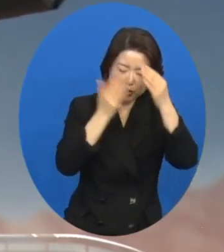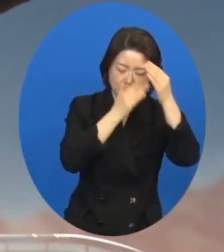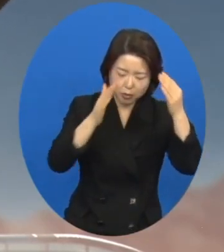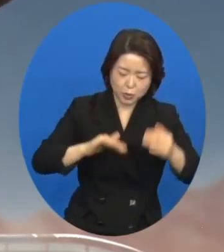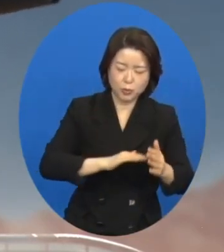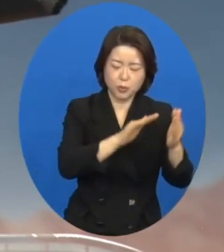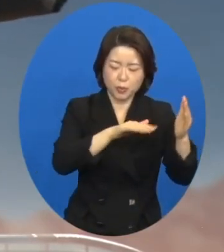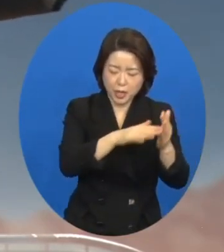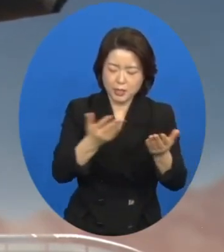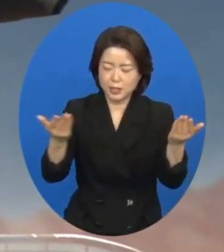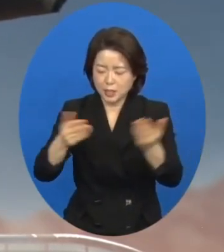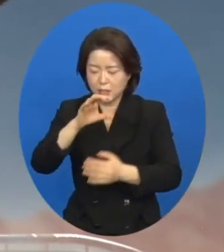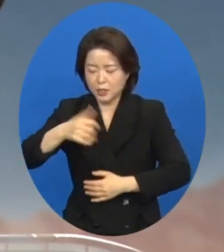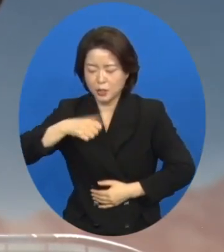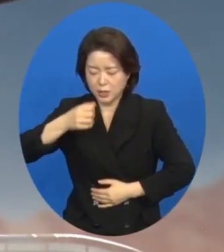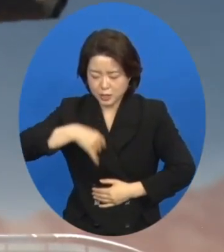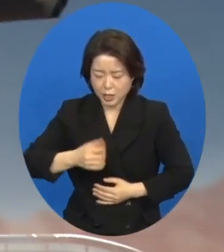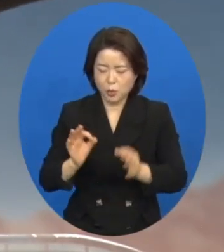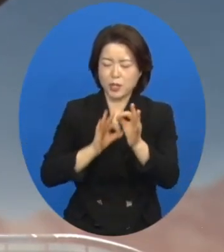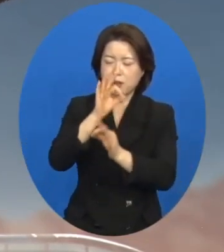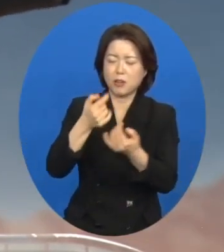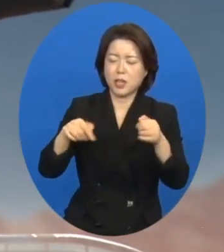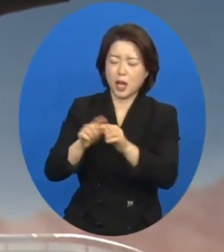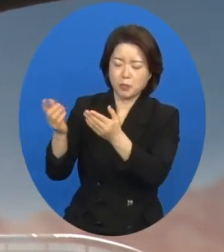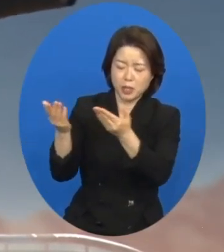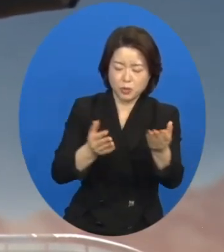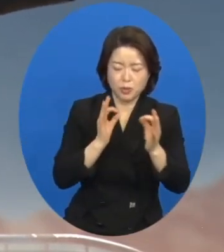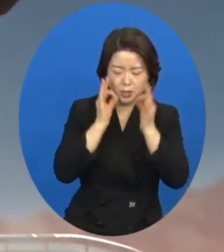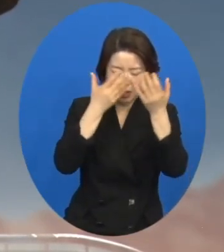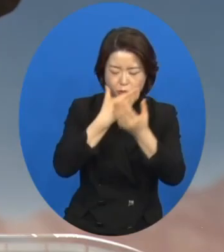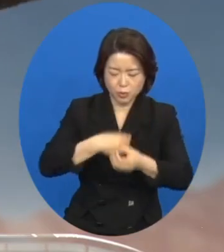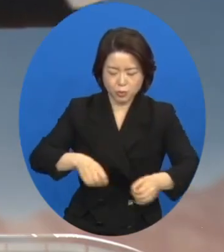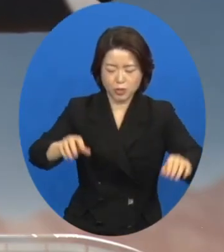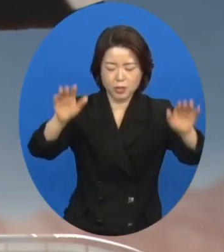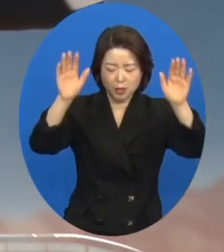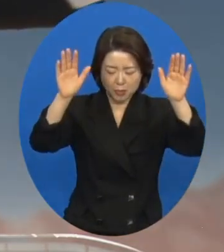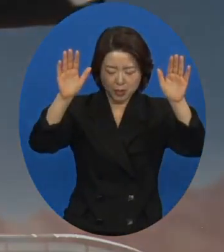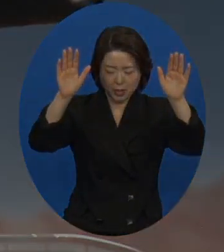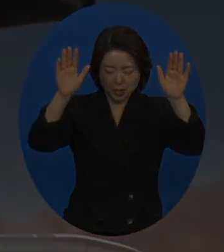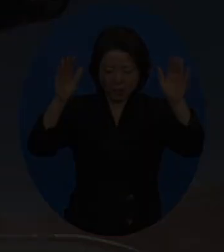자녀들 가운데 영원히 함께 하시기를 간절히 축원하옵나이다. 아멘.